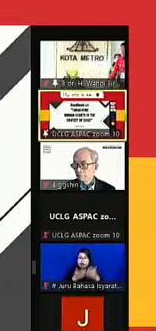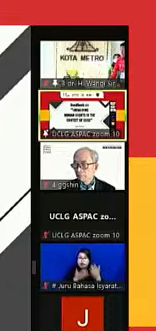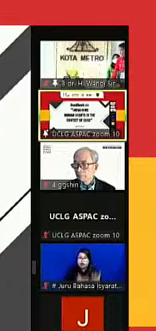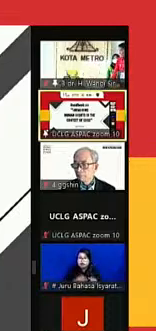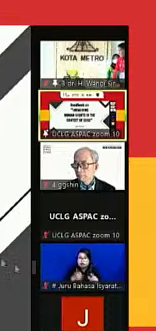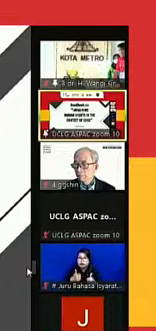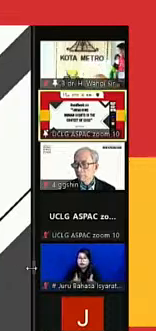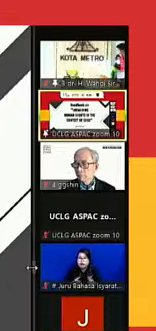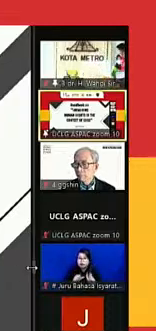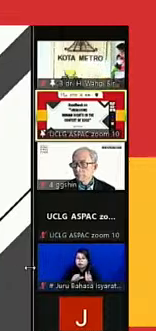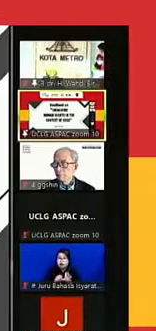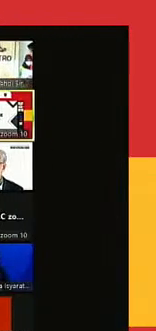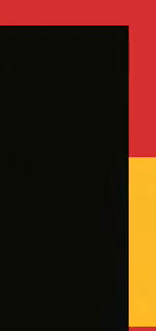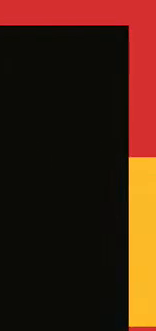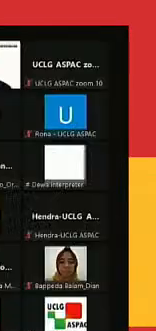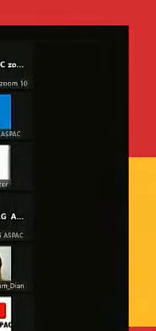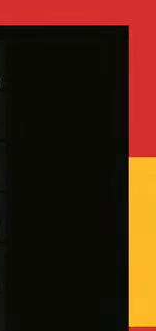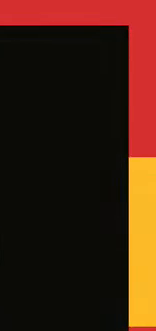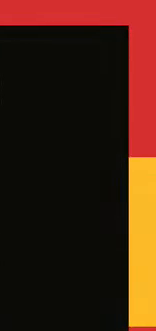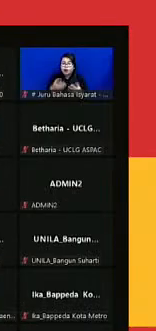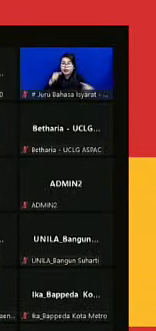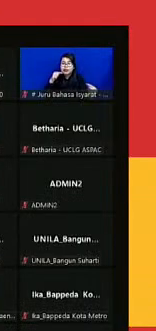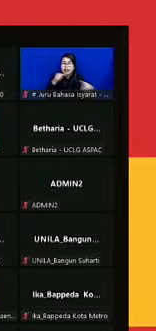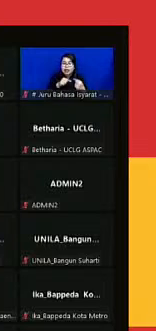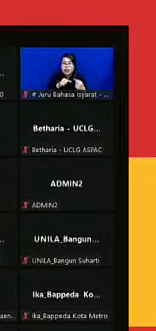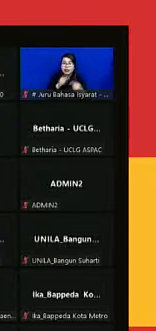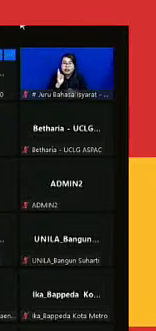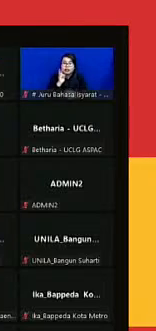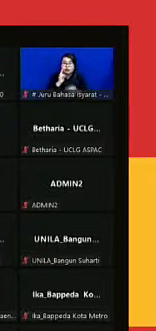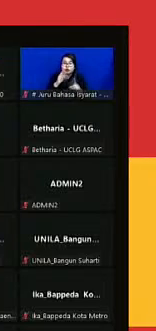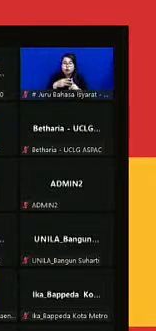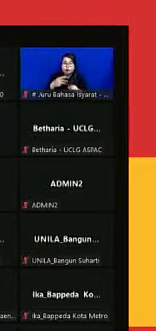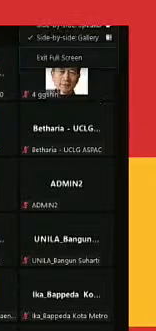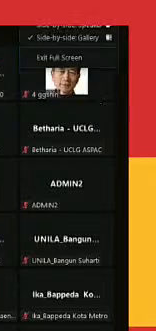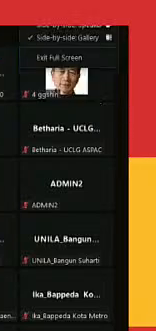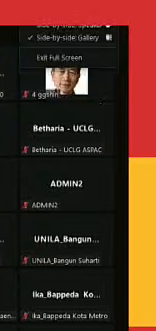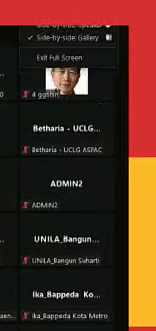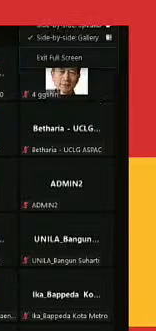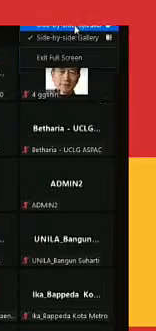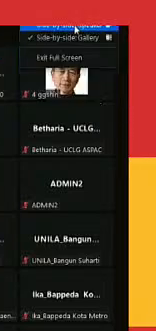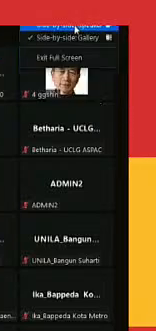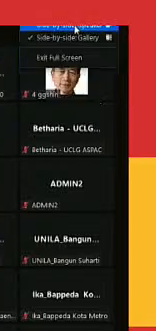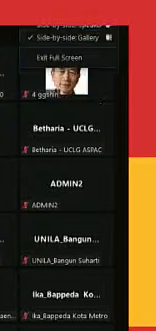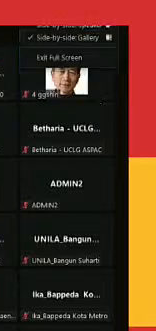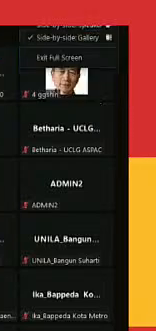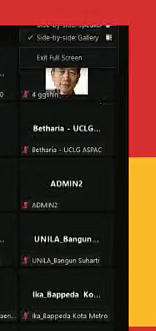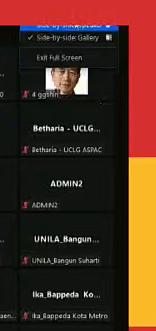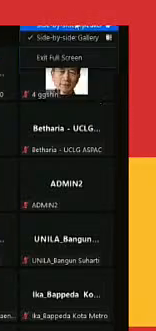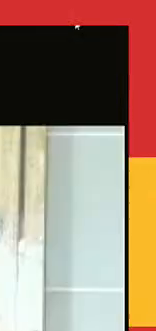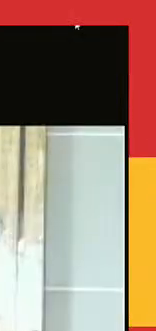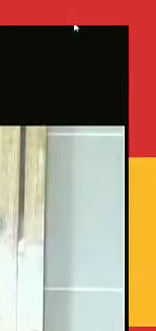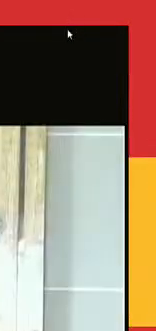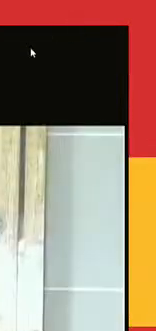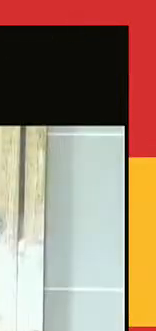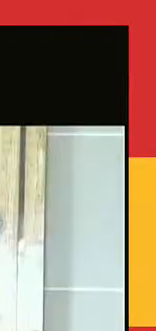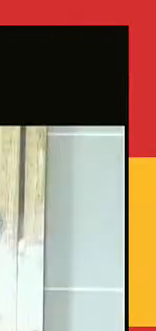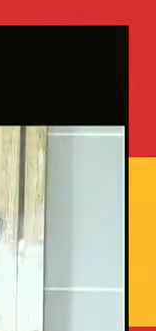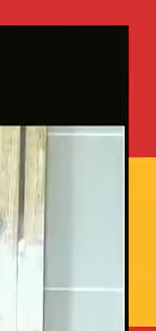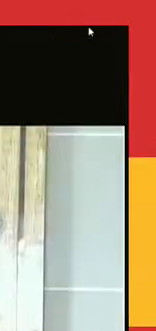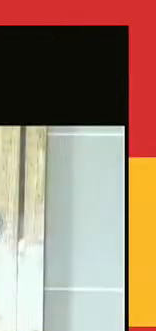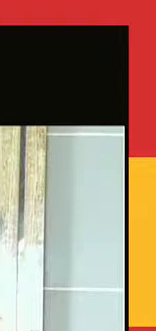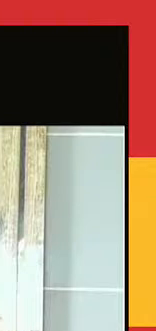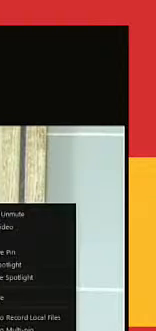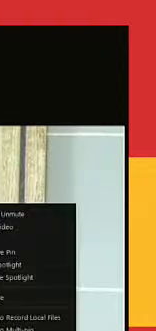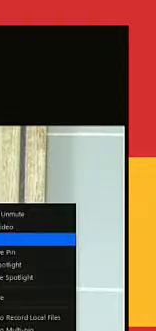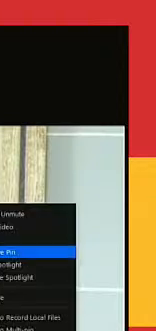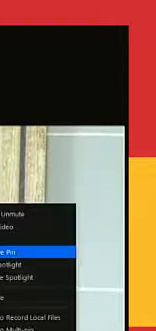membantu yang tadi ditargetkan oleh Ibu Bernadia, 100 kota HAM di tahun 2022. Tadi sudah dikatakan